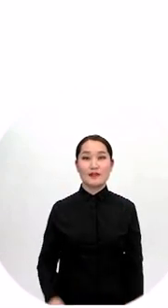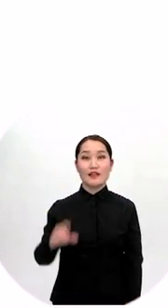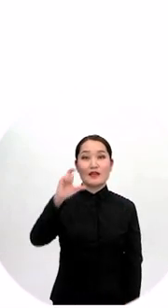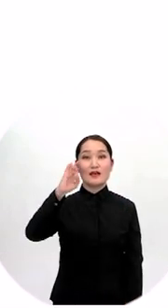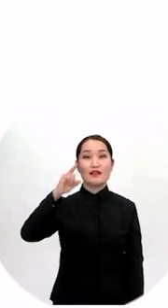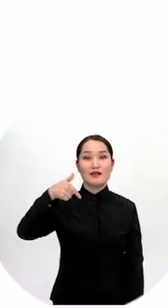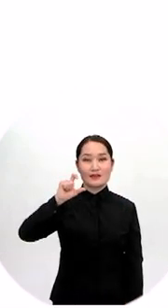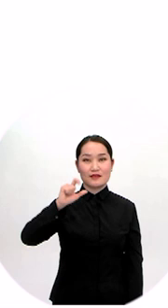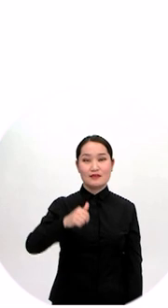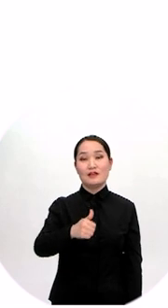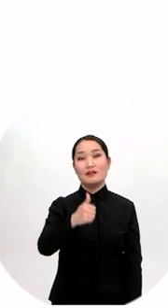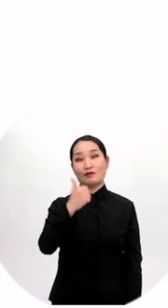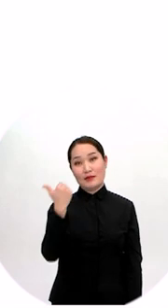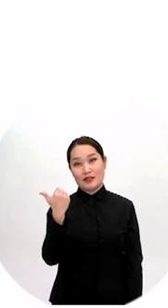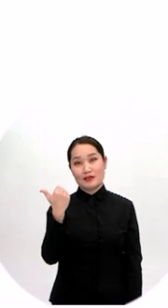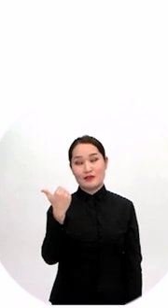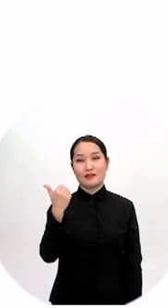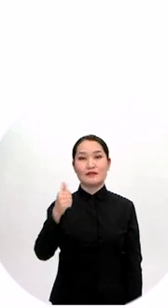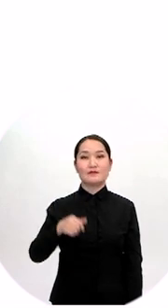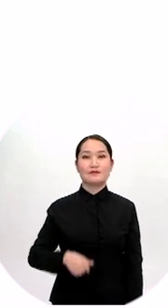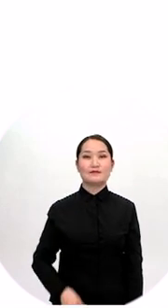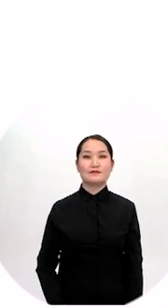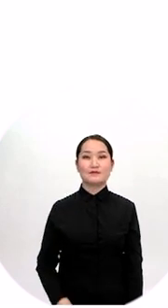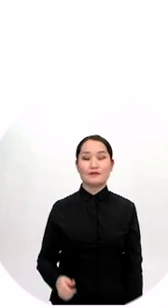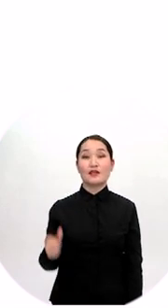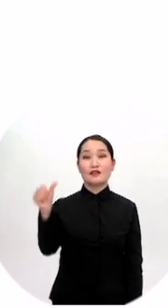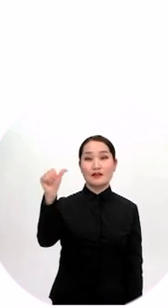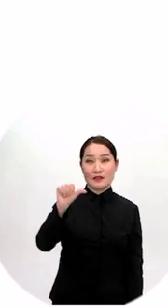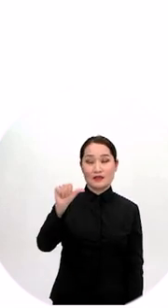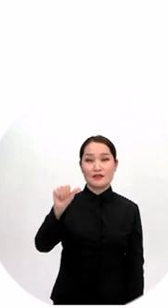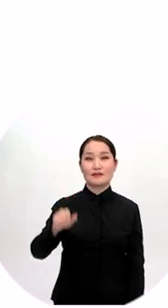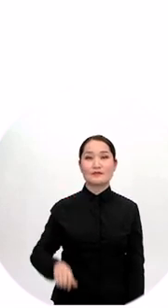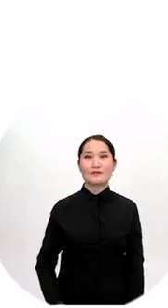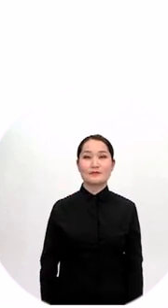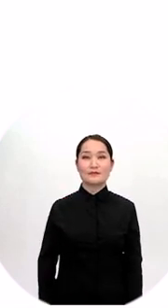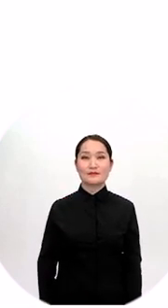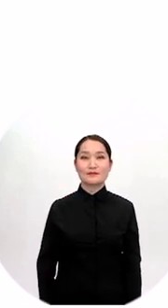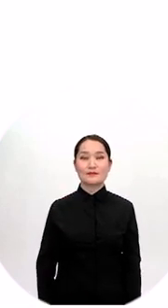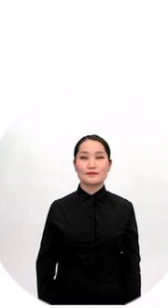Эрг. Баруун тийш эрг. Зүүн тийш эрг.